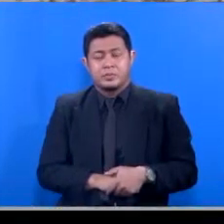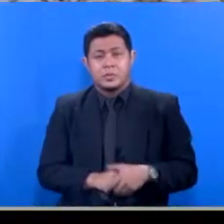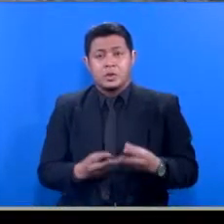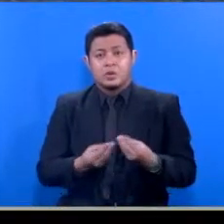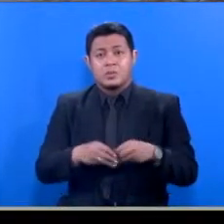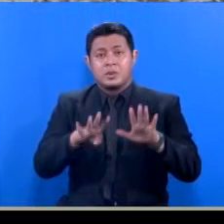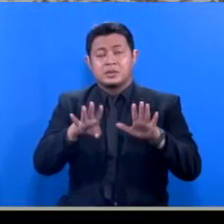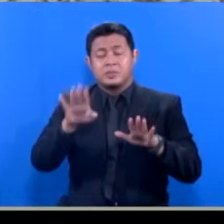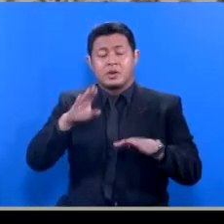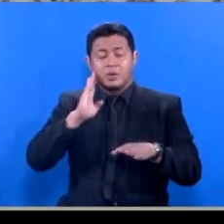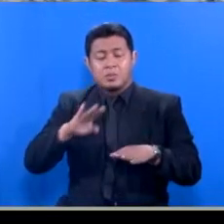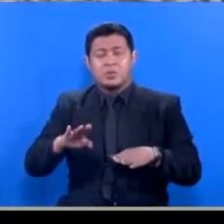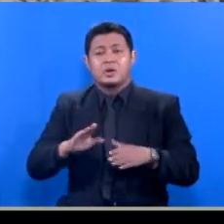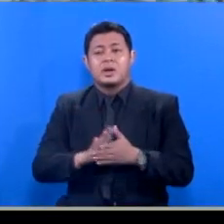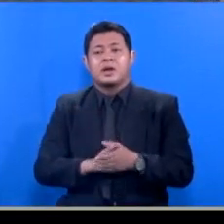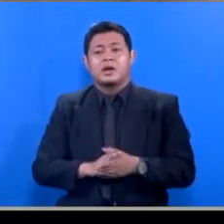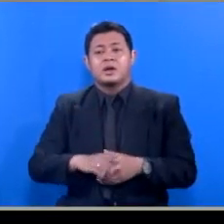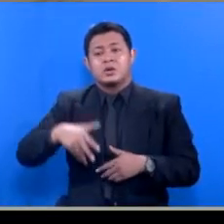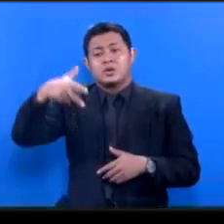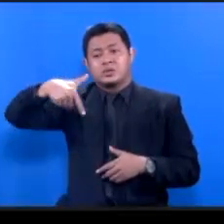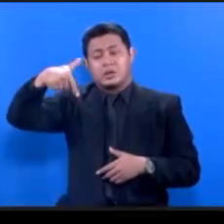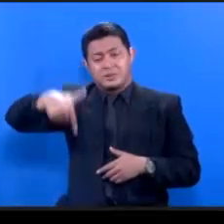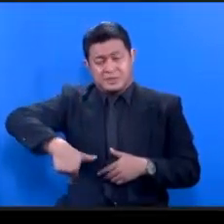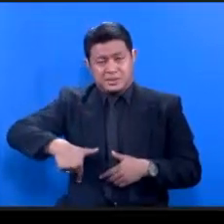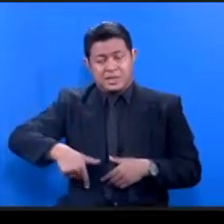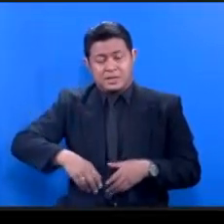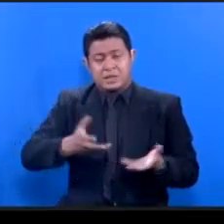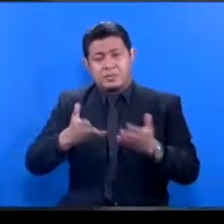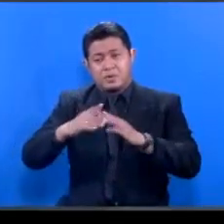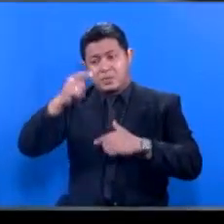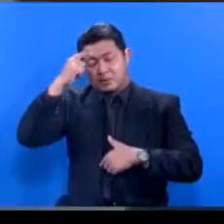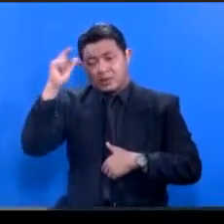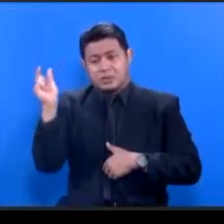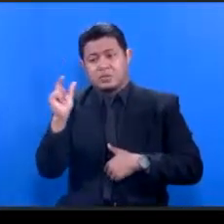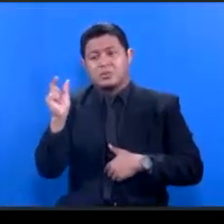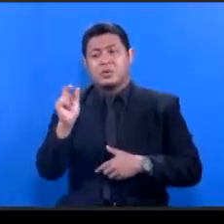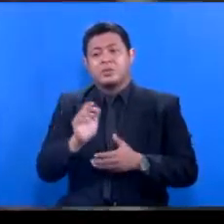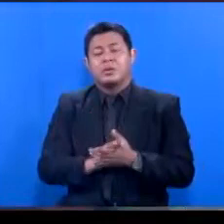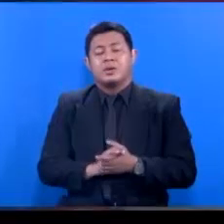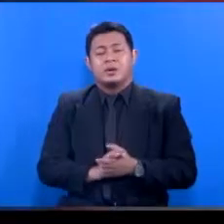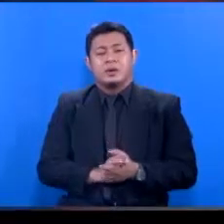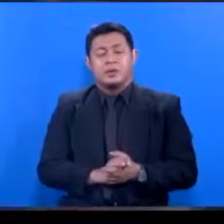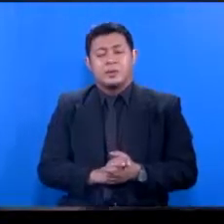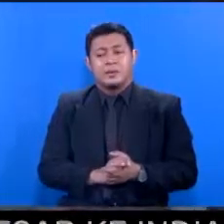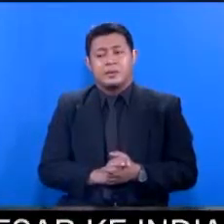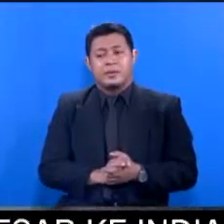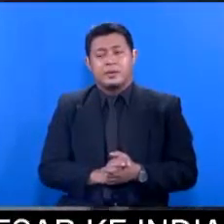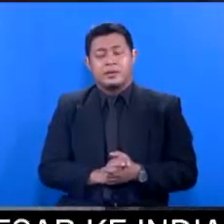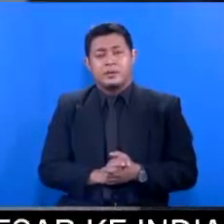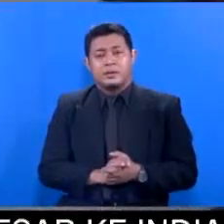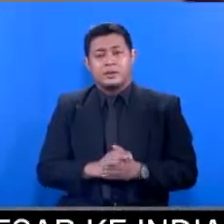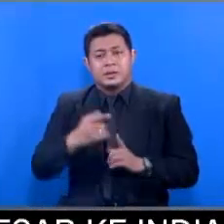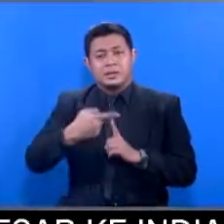Sebanyak 9 pemuda di Kabupaten Takalar, Sulawesi Selatan dilarikan ke Rumah Sakit Umum Daerah Pajonga Daengale,